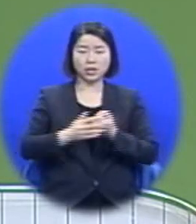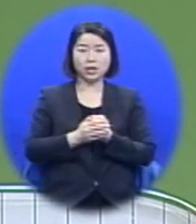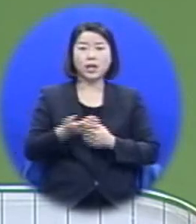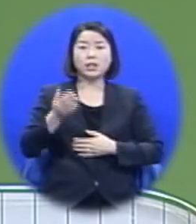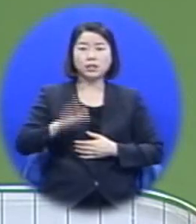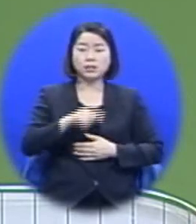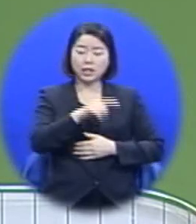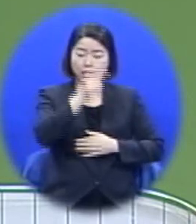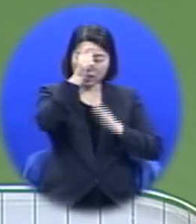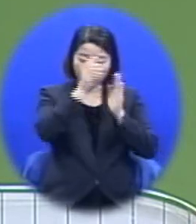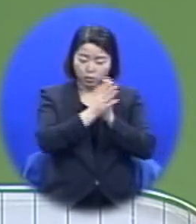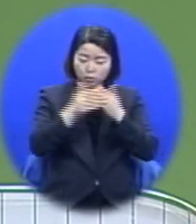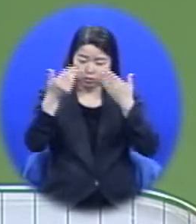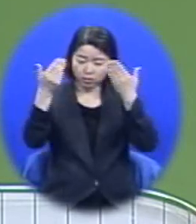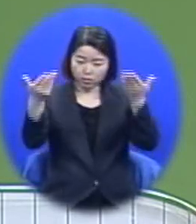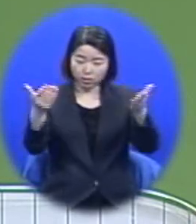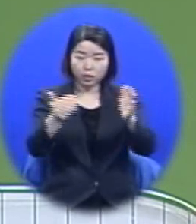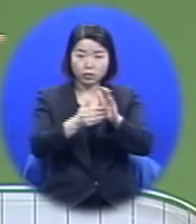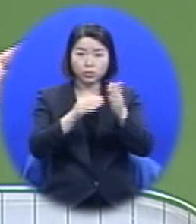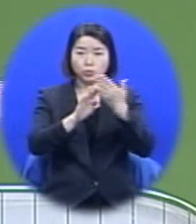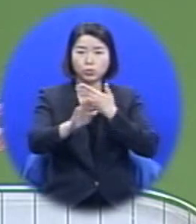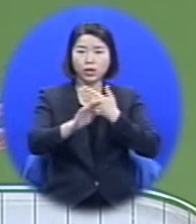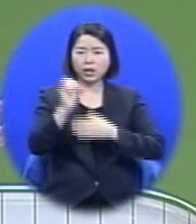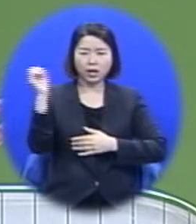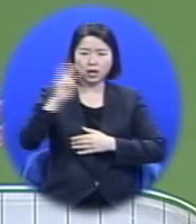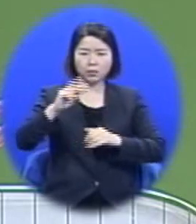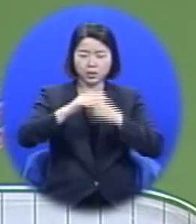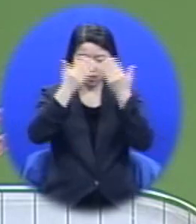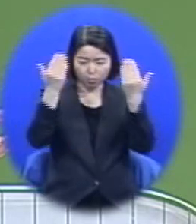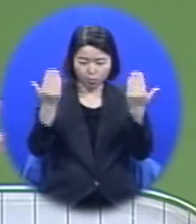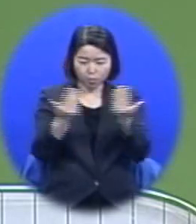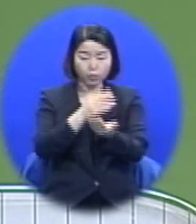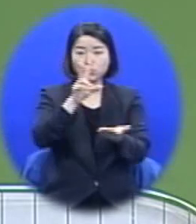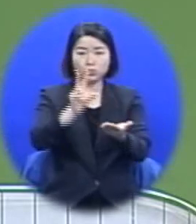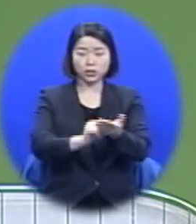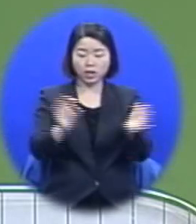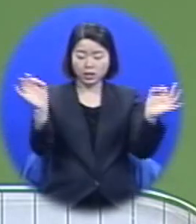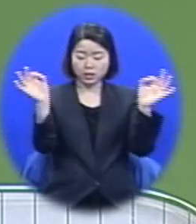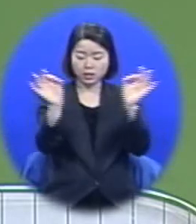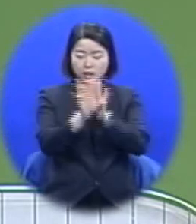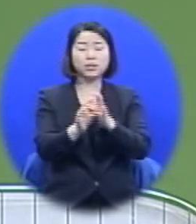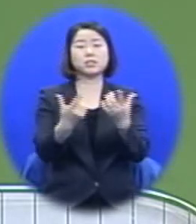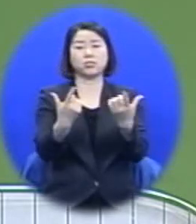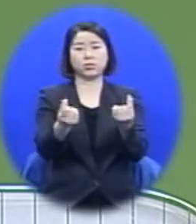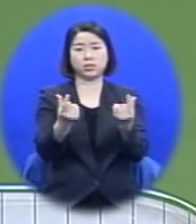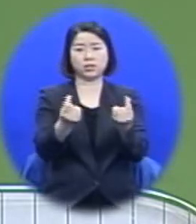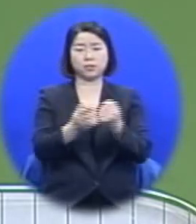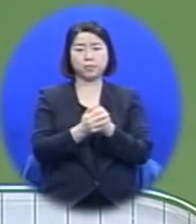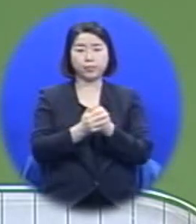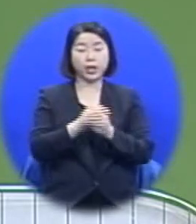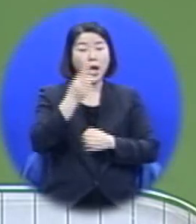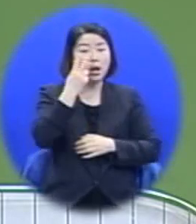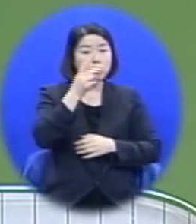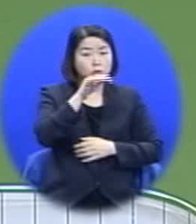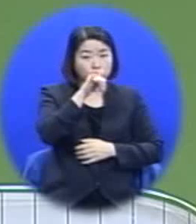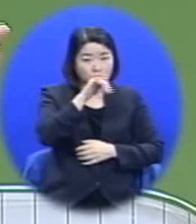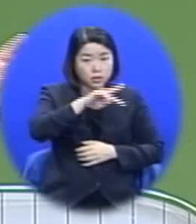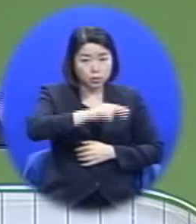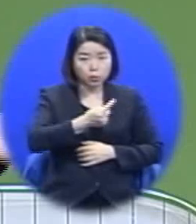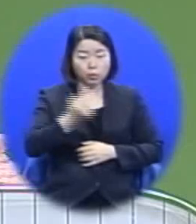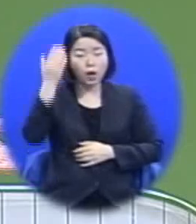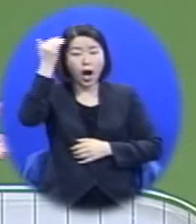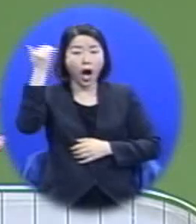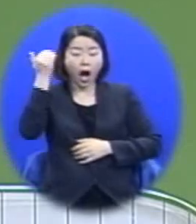그 기도를 드리고 갑자기 모든 착하다 없애줘 버린 것 같았어 미국의 있어도 한국의 가도